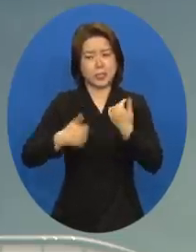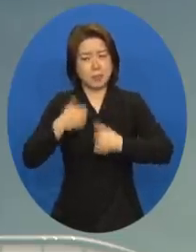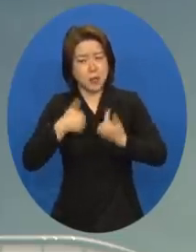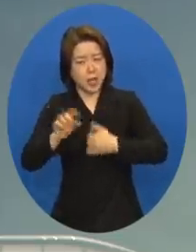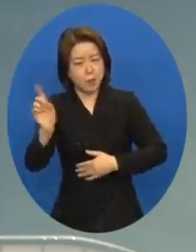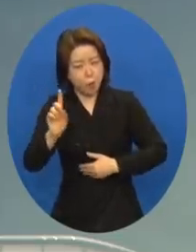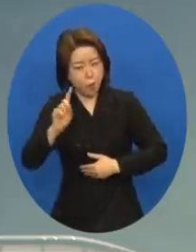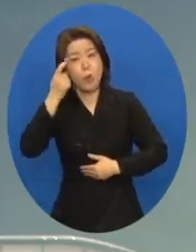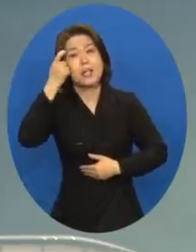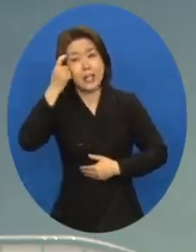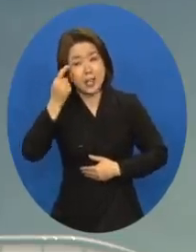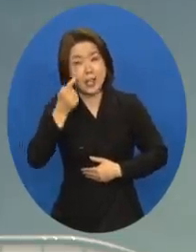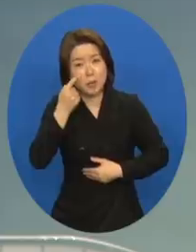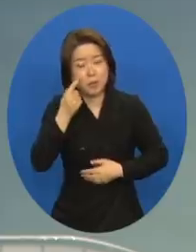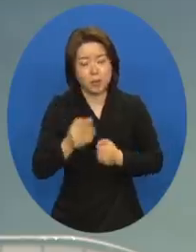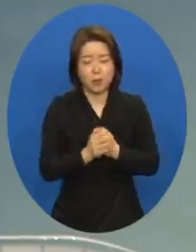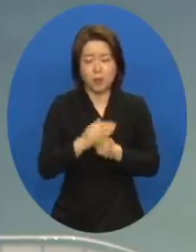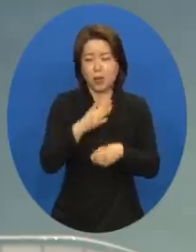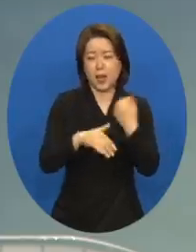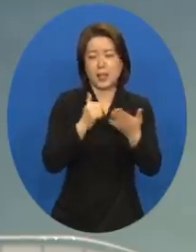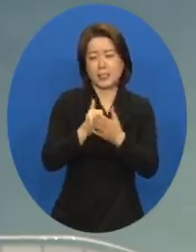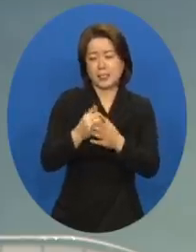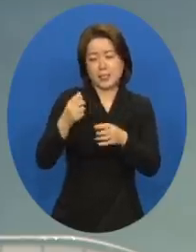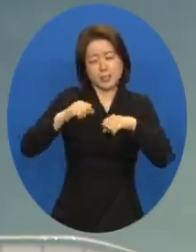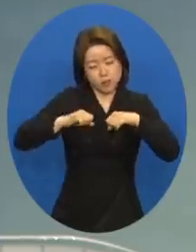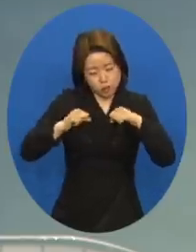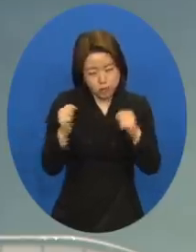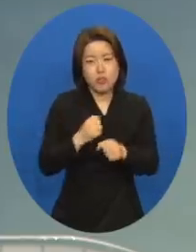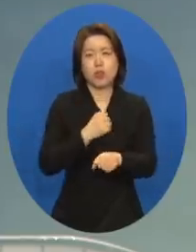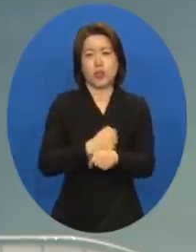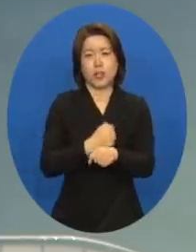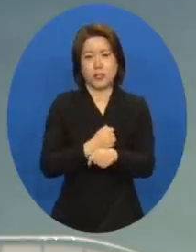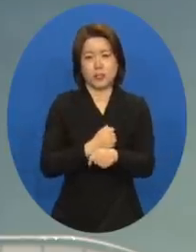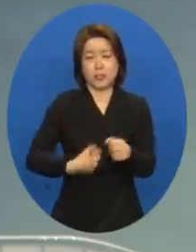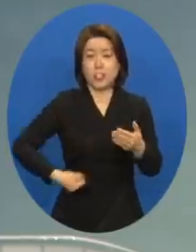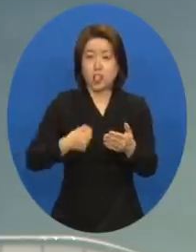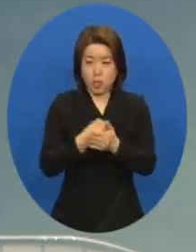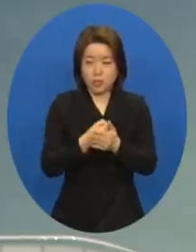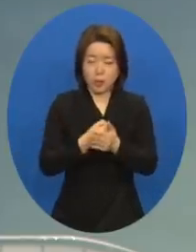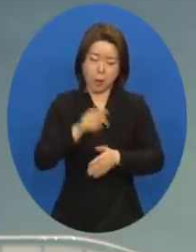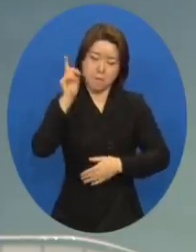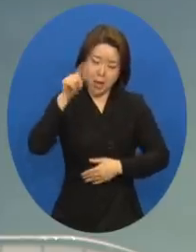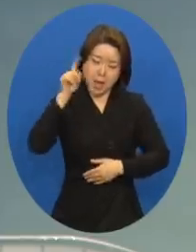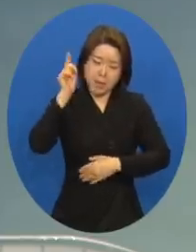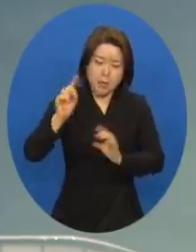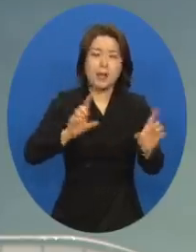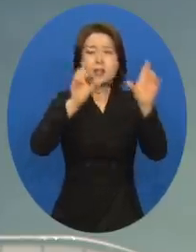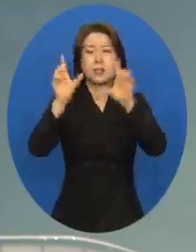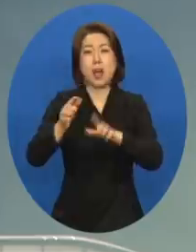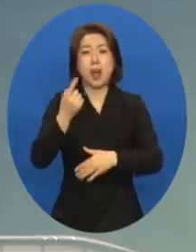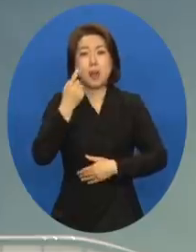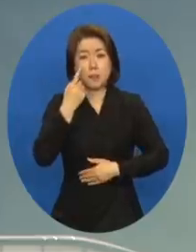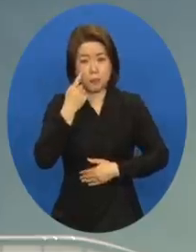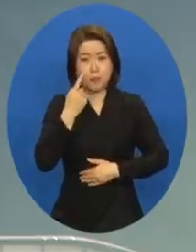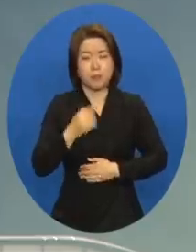생각하고 하나님께 순종해야지 그렇게만 매일매일 살아보신다면